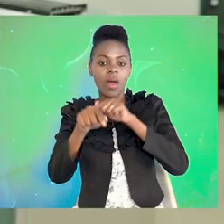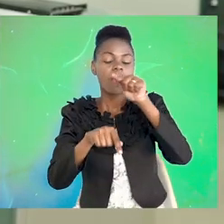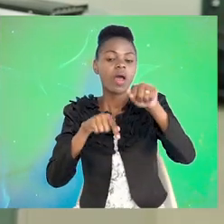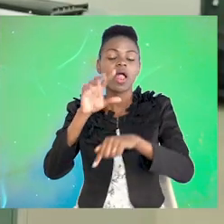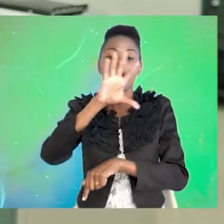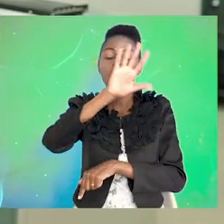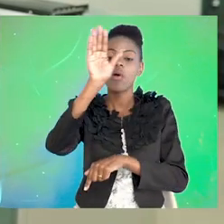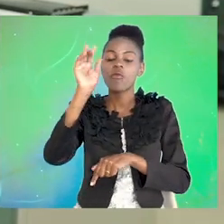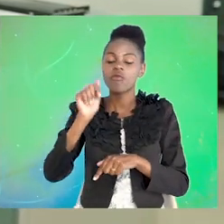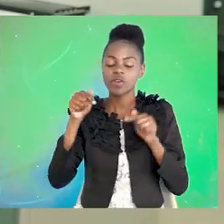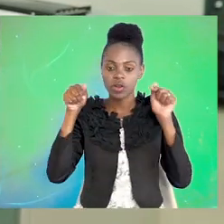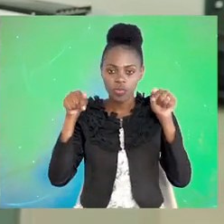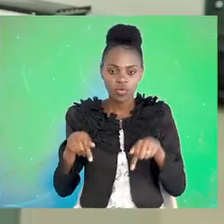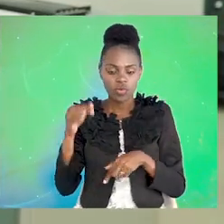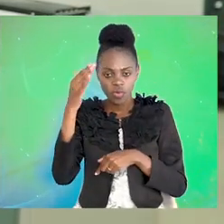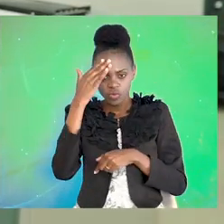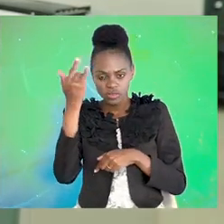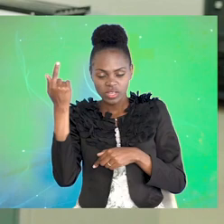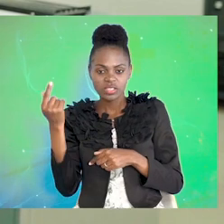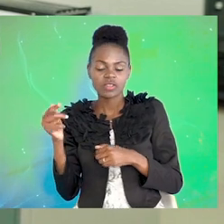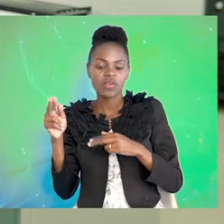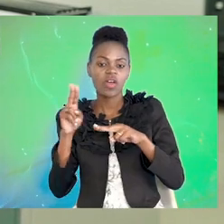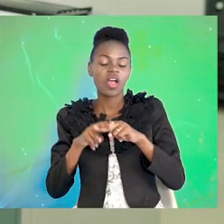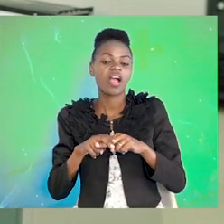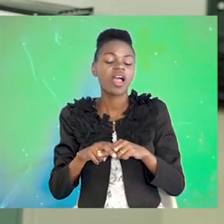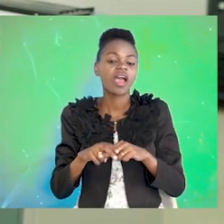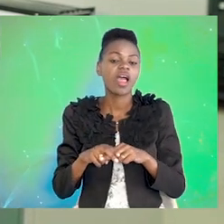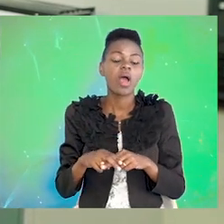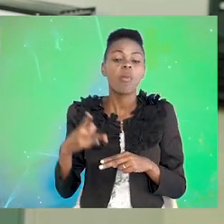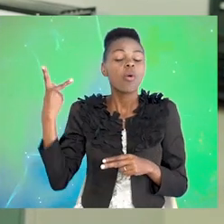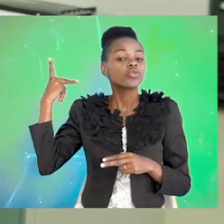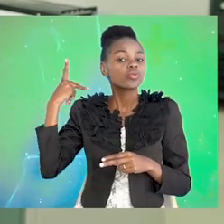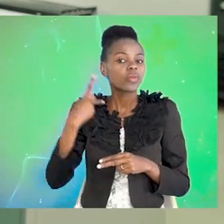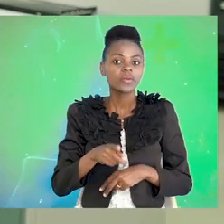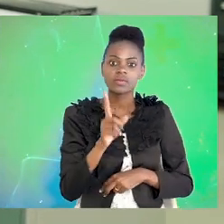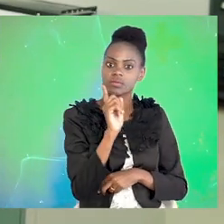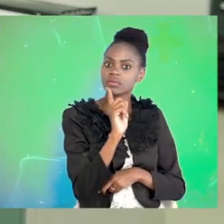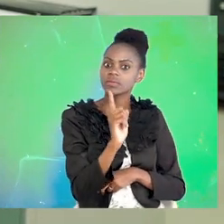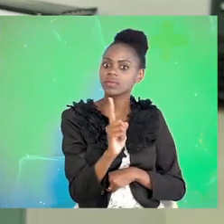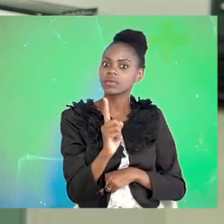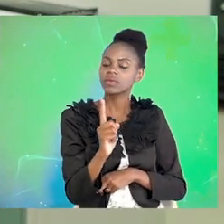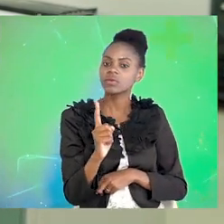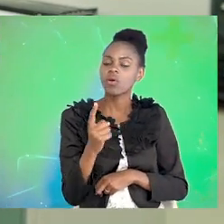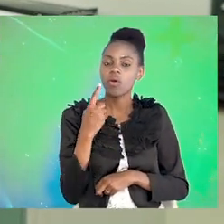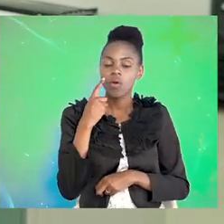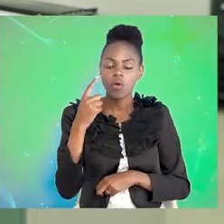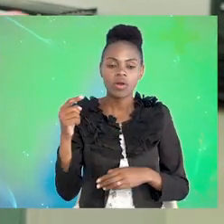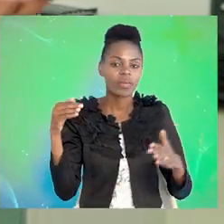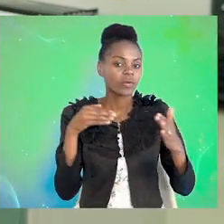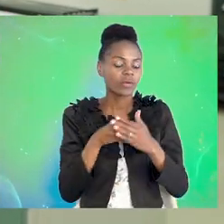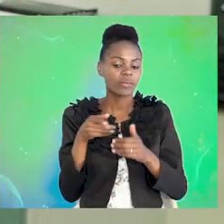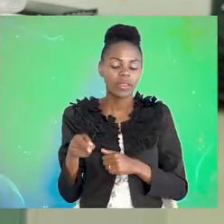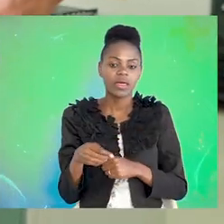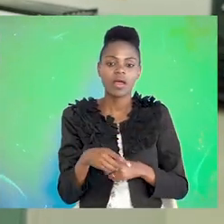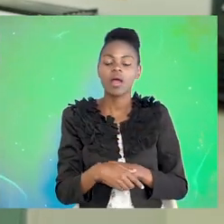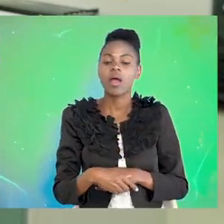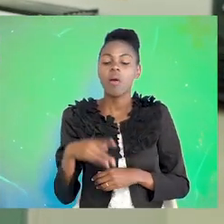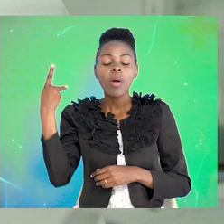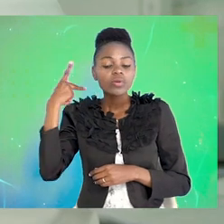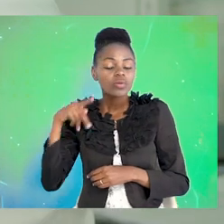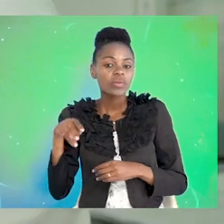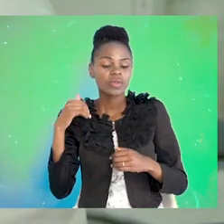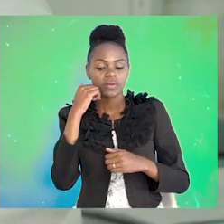Africa muno. Kusaidziwa nkuyanika miendo yako pa nsampha basop uona polekera. Pampeni pa